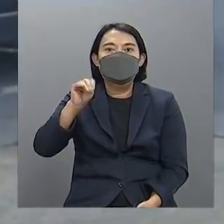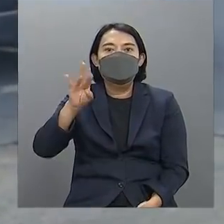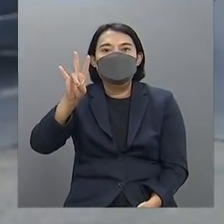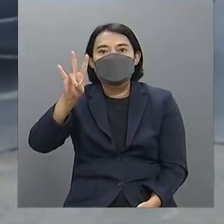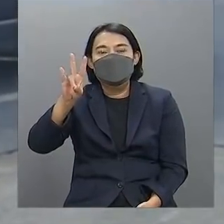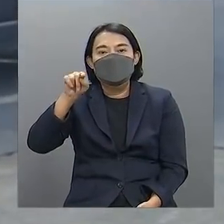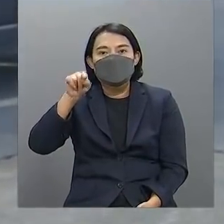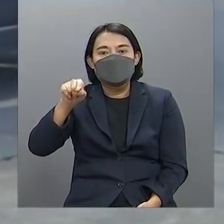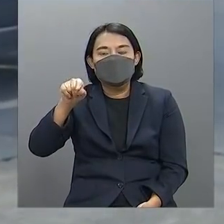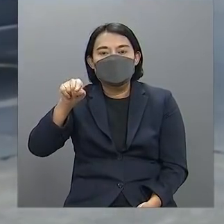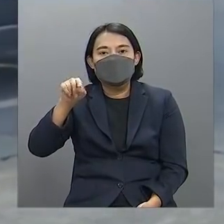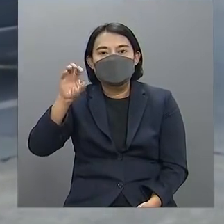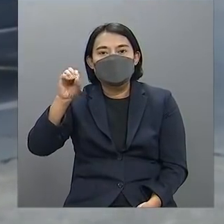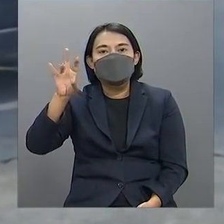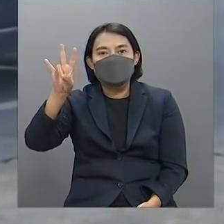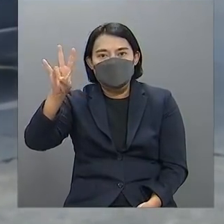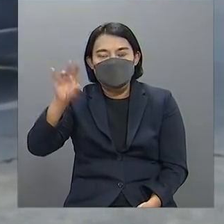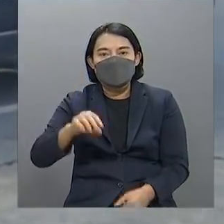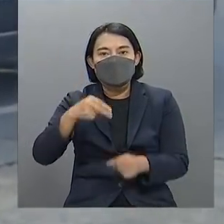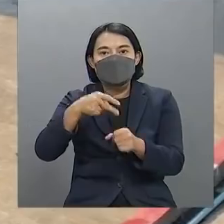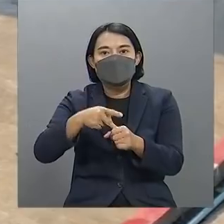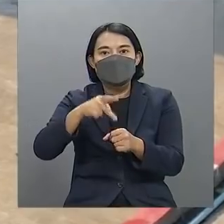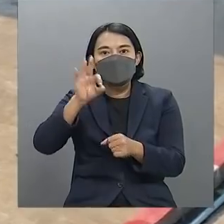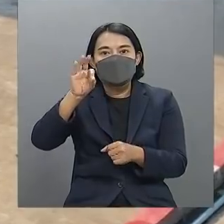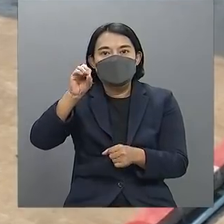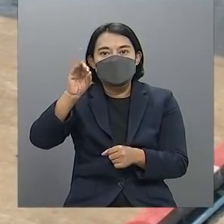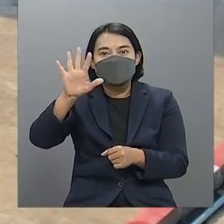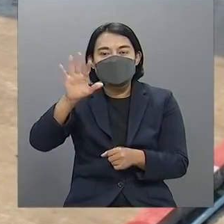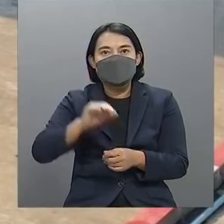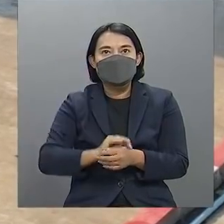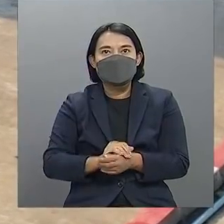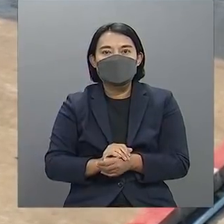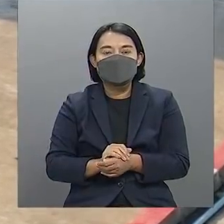47.77 บาทต่อลิตรโซฮอ95ดรอปลงมาจากเบนซินหน่อยก็จะอยู่ที่